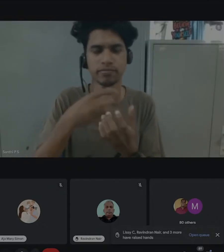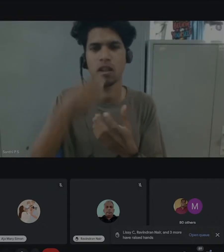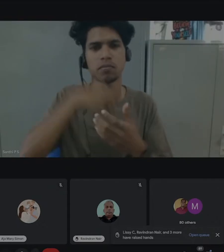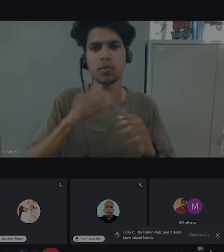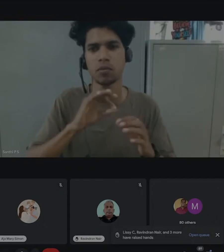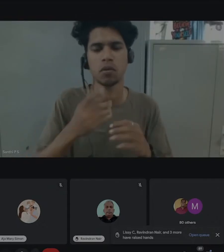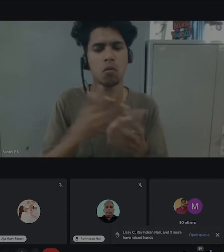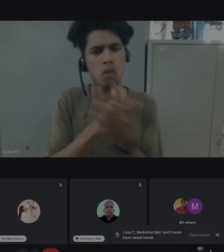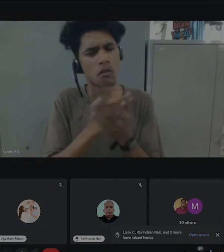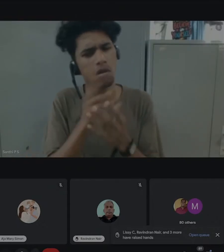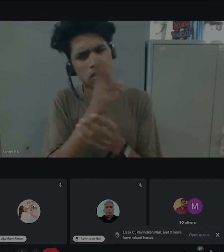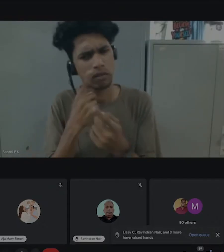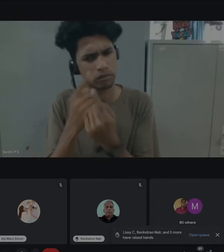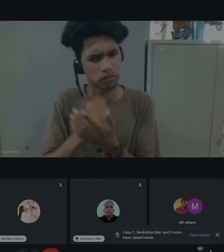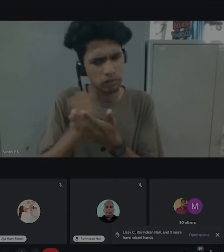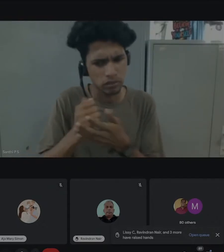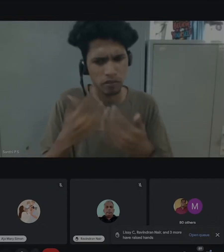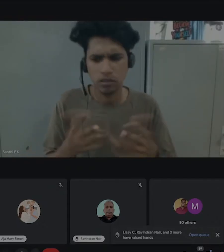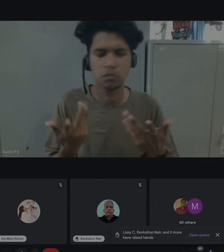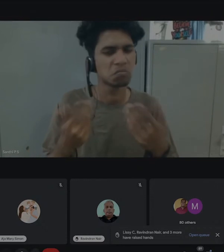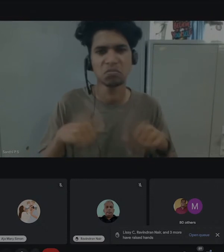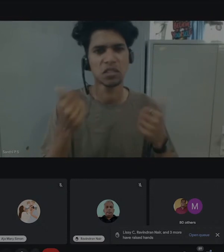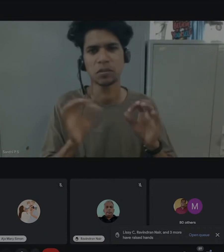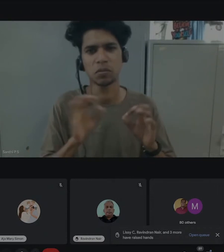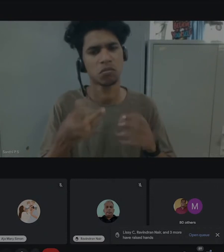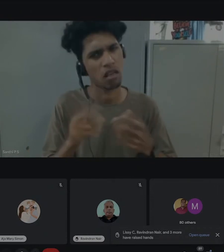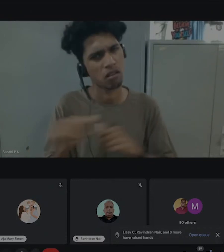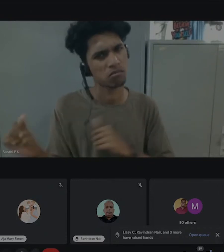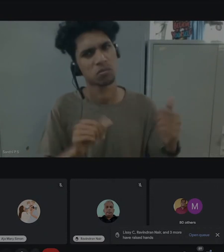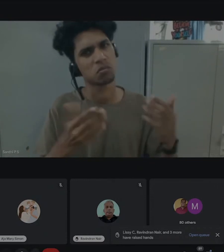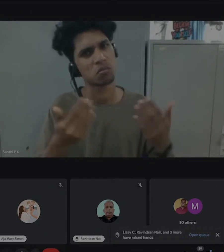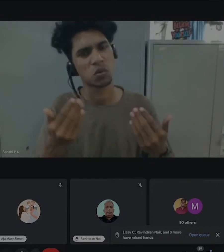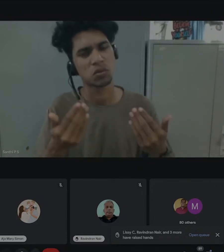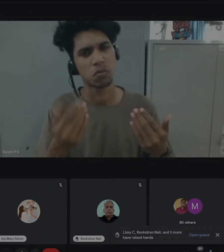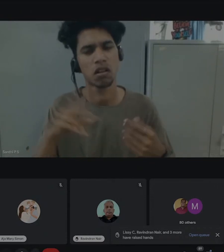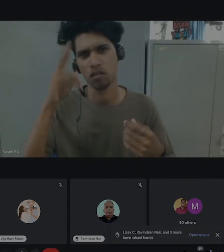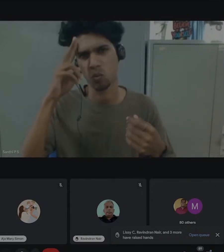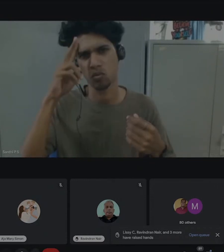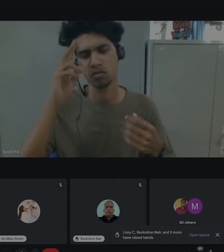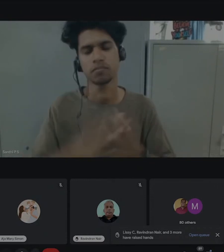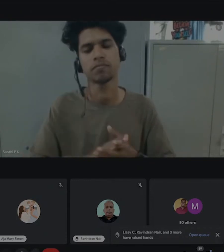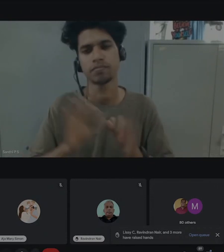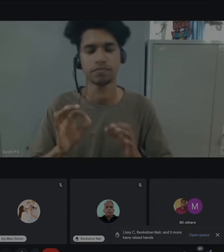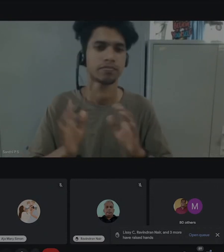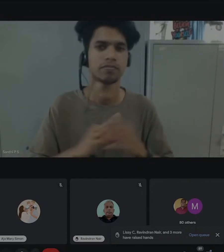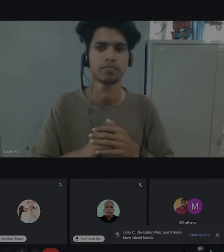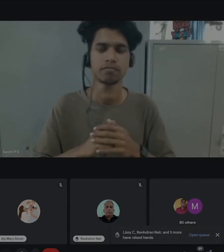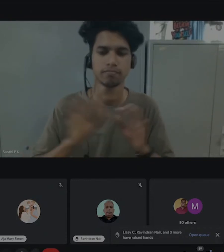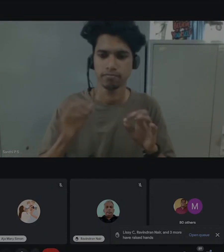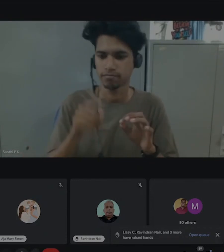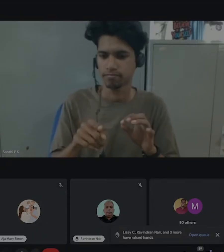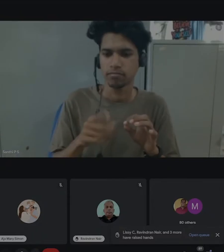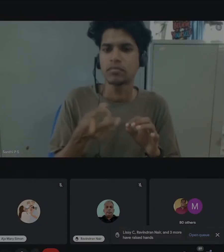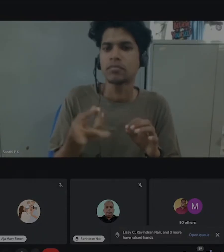ഒന്നും സക്സസ് ആയില്ല. ഇനി ഇത് റെഡിയാക്കി എടുക്കാൻ പറ്റുമോ? അതിനെ കുറിച്ചാണ് ചോദിച്ചിരിക്കുന്നത്. ഇത് റെഡിയാക്കി എടുക്കാൻ പറ്റും,